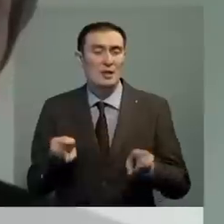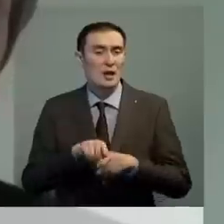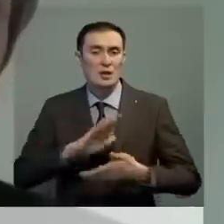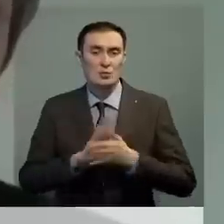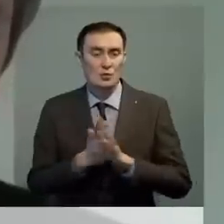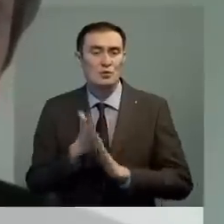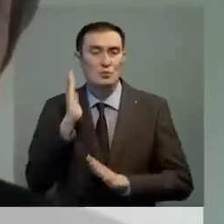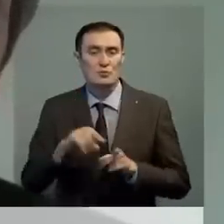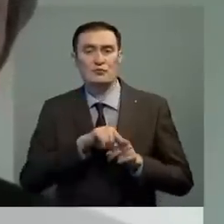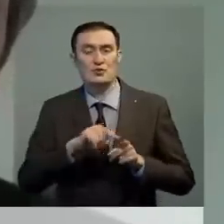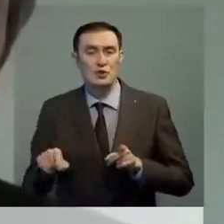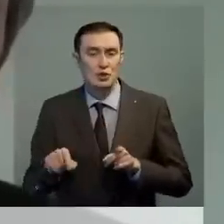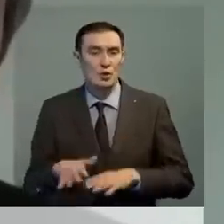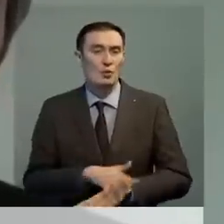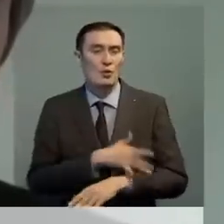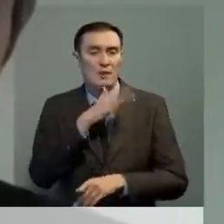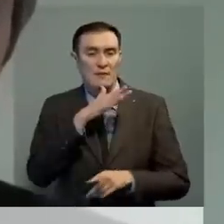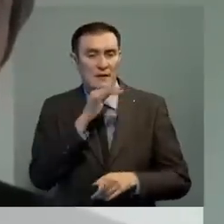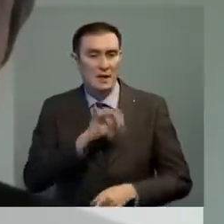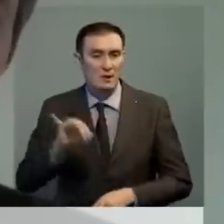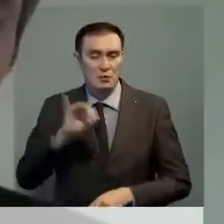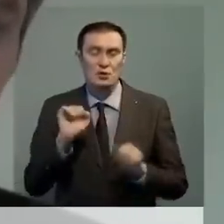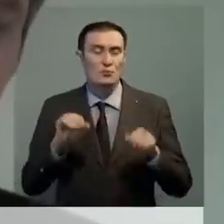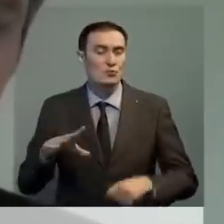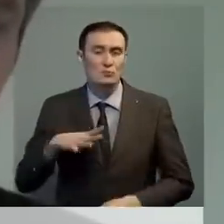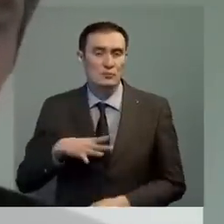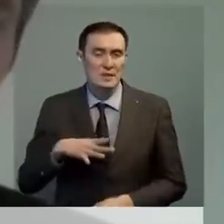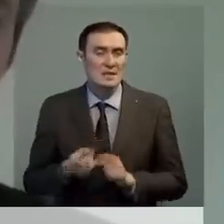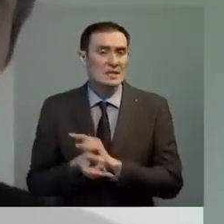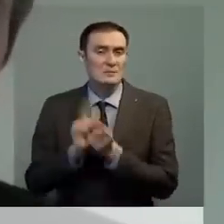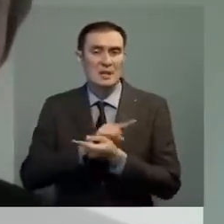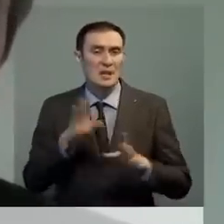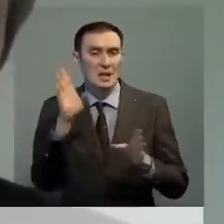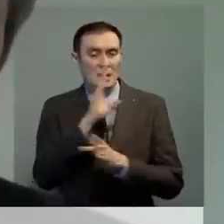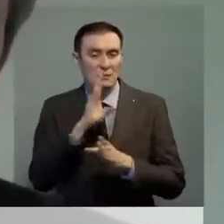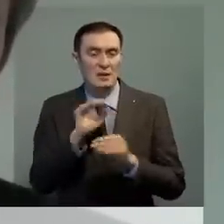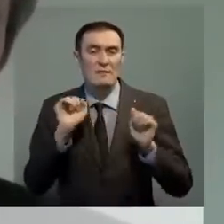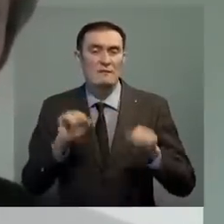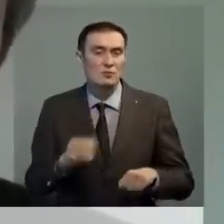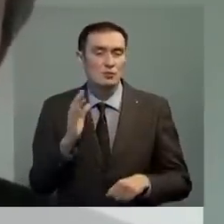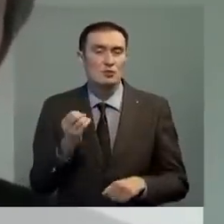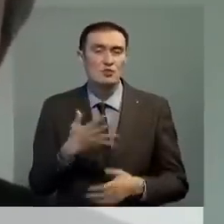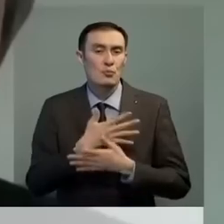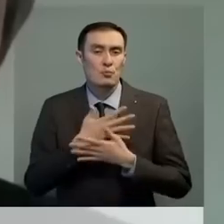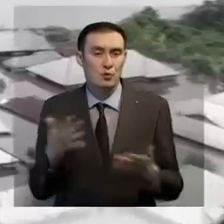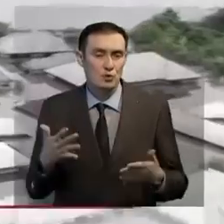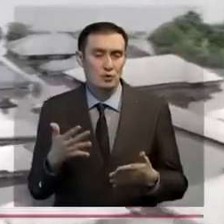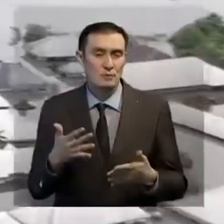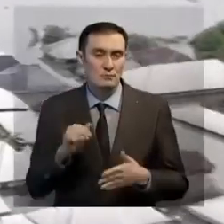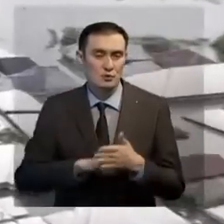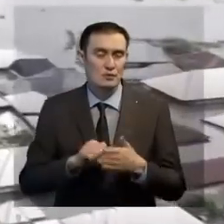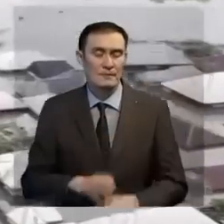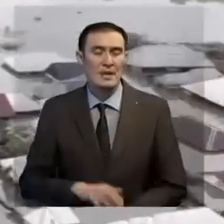ситуация сохраняется на протяжении долгого времени. И, возможно, изменение климата увеличивает вероятность всего этого.